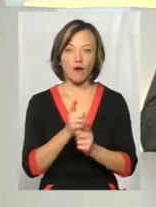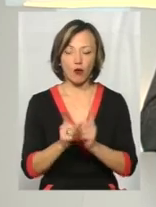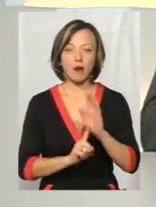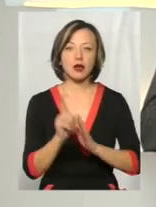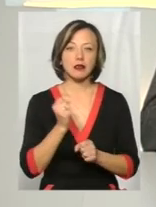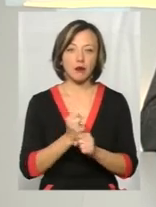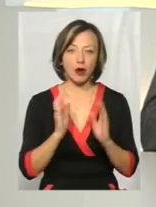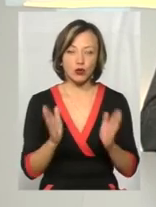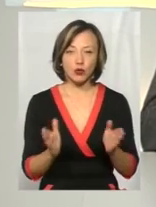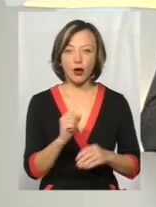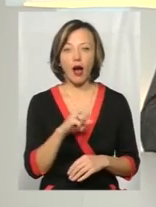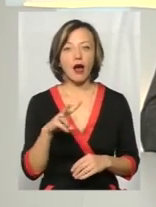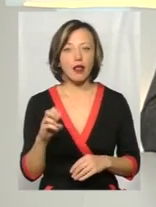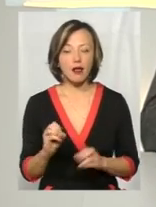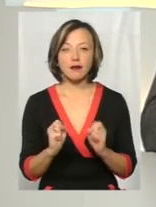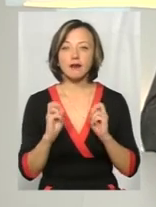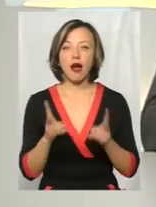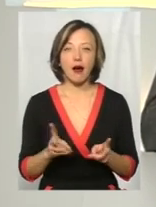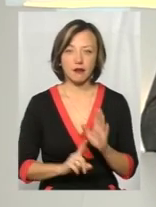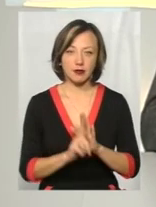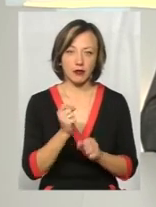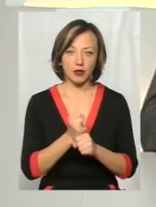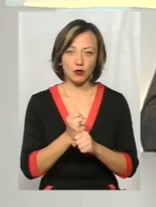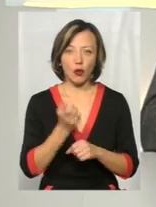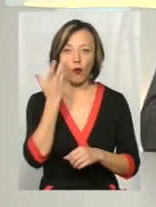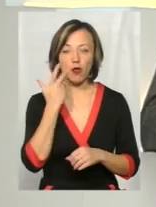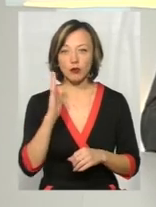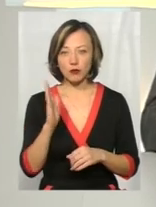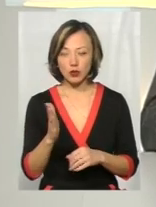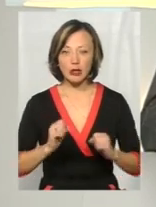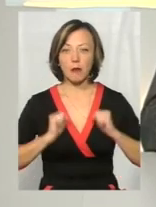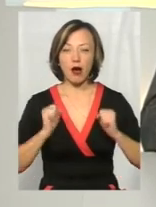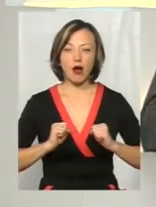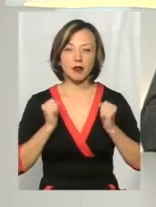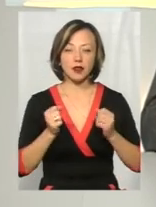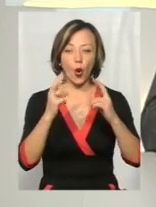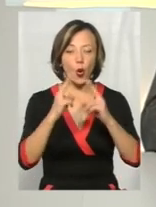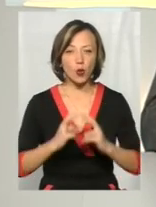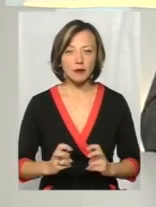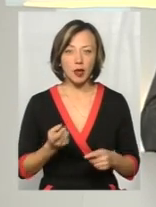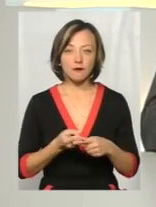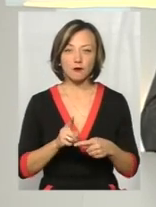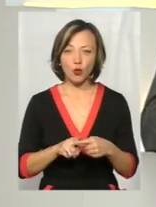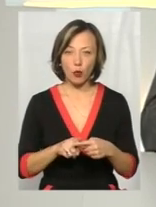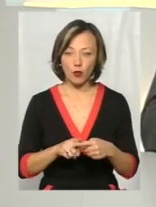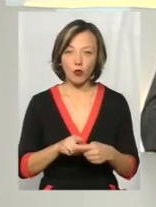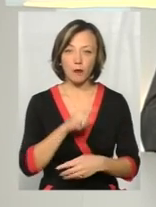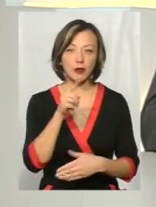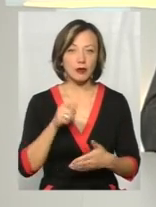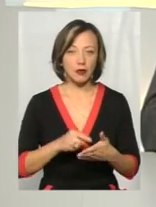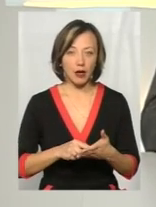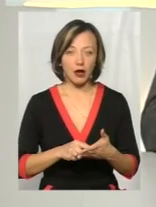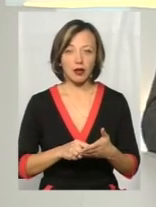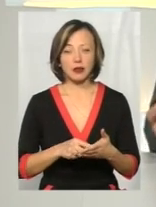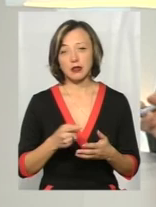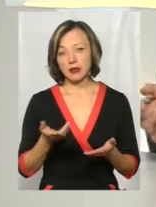запрацює. Але як вона запрацює, коли вона буде, будемо намагатися розібратися в цьому. Я думаю,